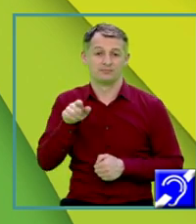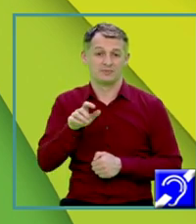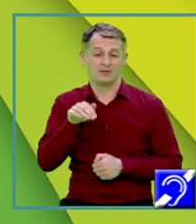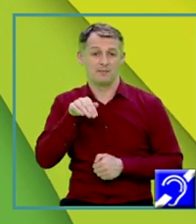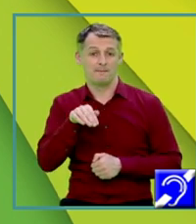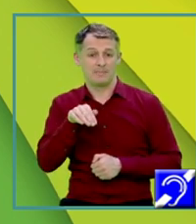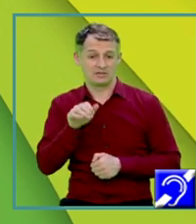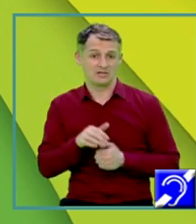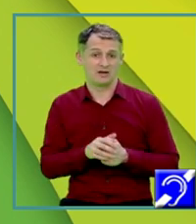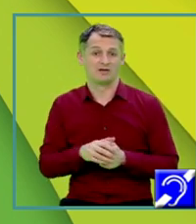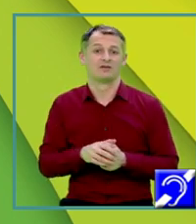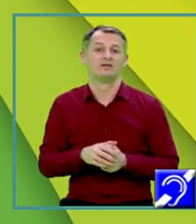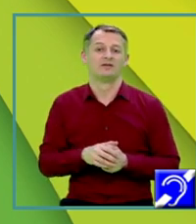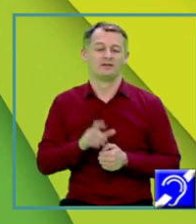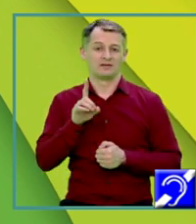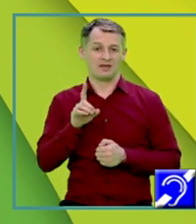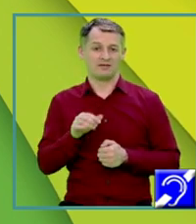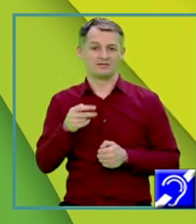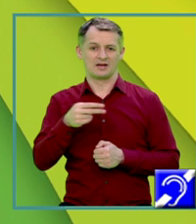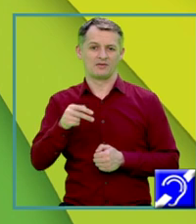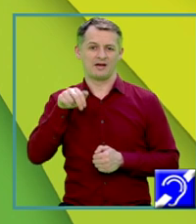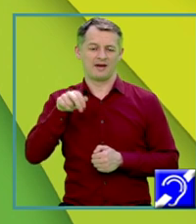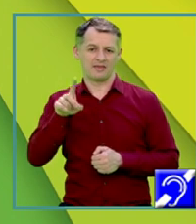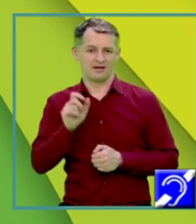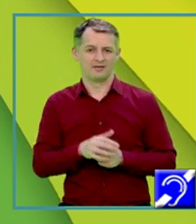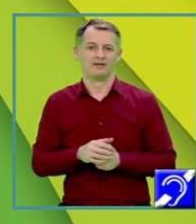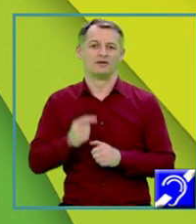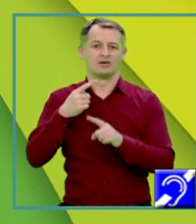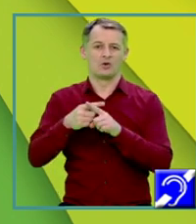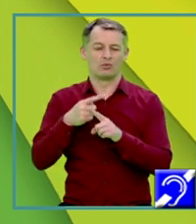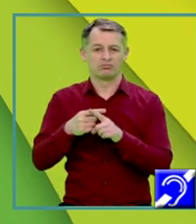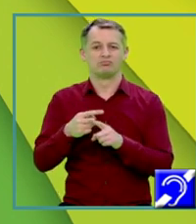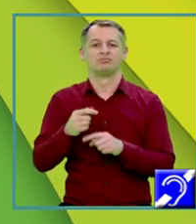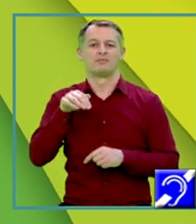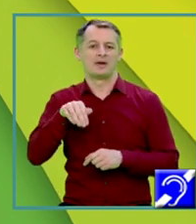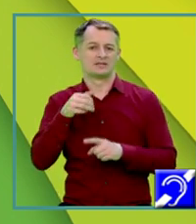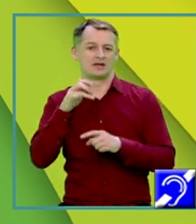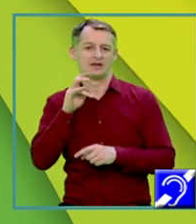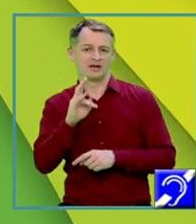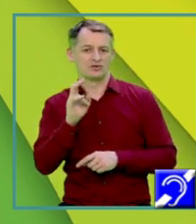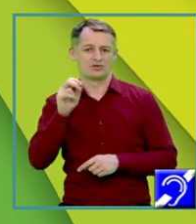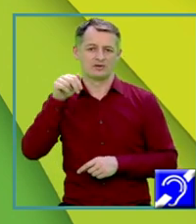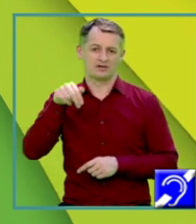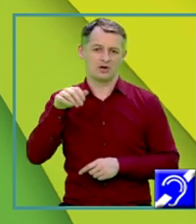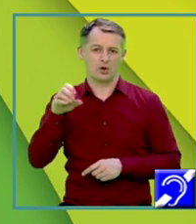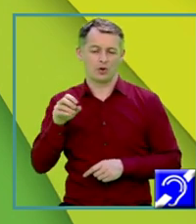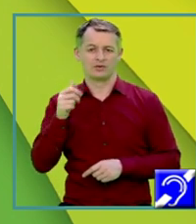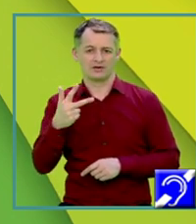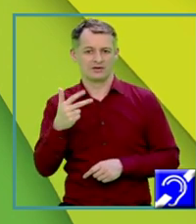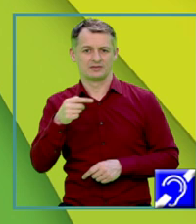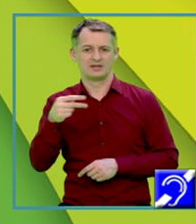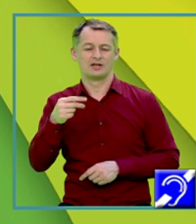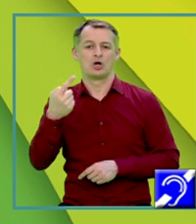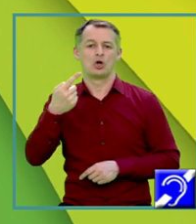moli ori masa molară, înlocuim numeric și obținem 126 grame acid